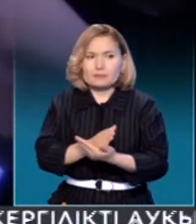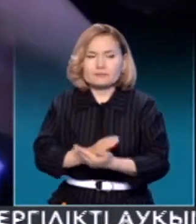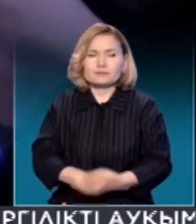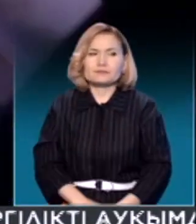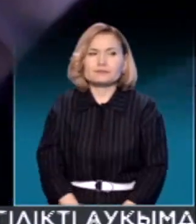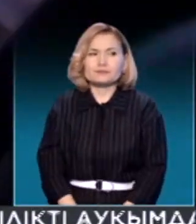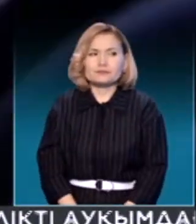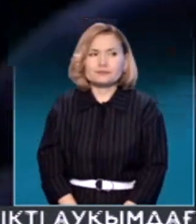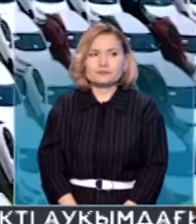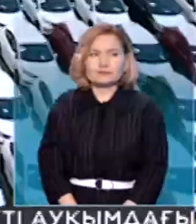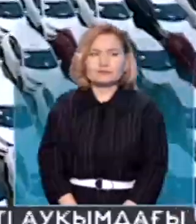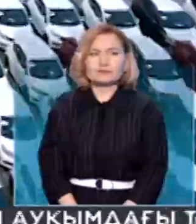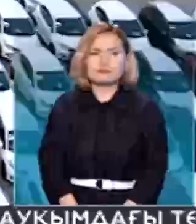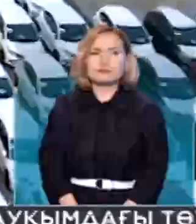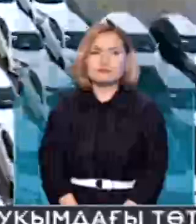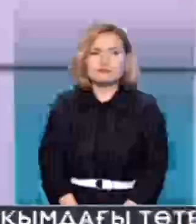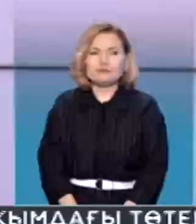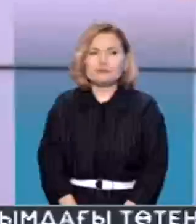бар.